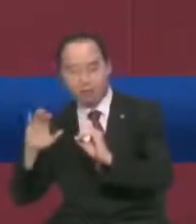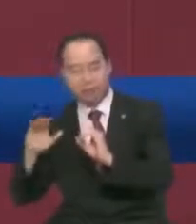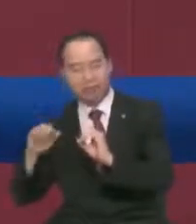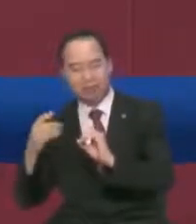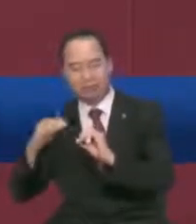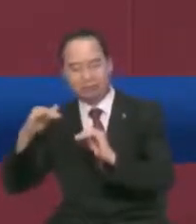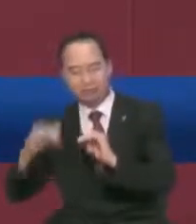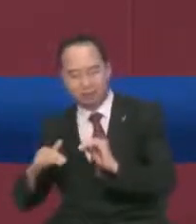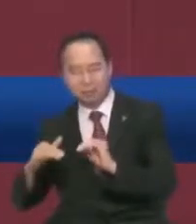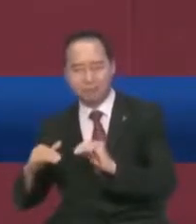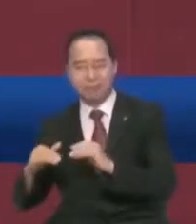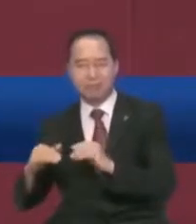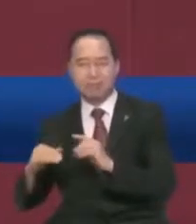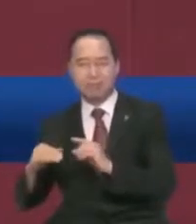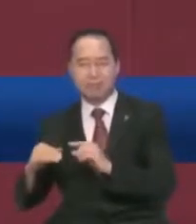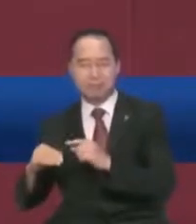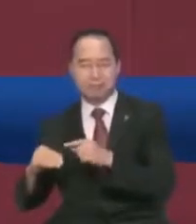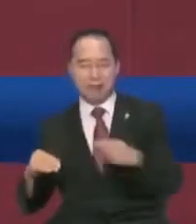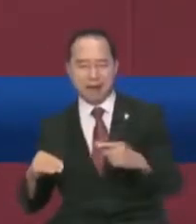낮췄습니다.